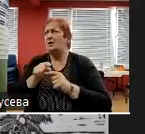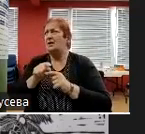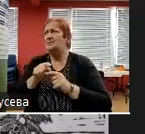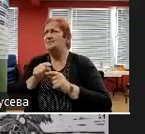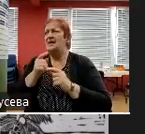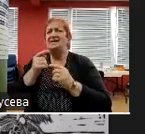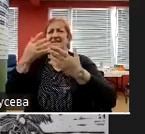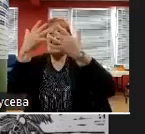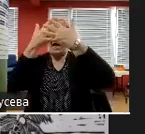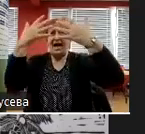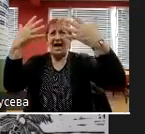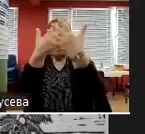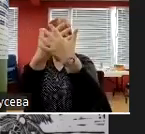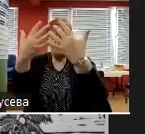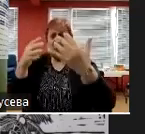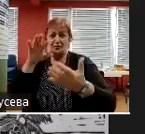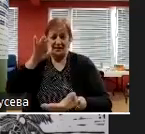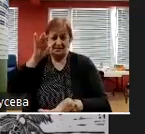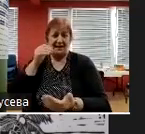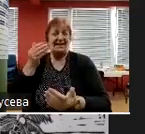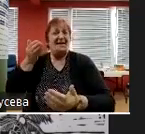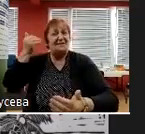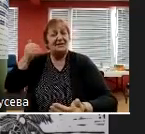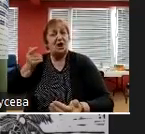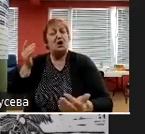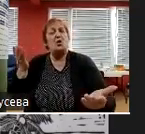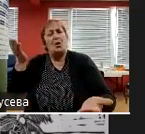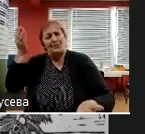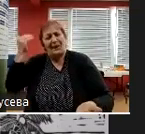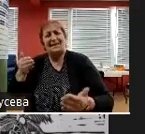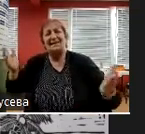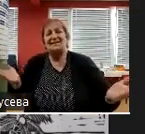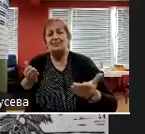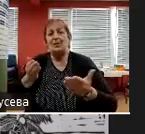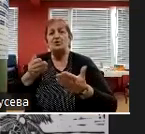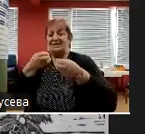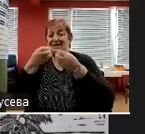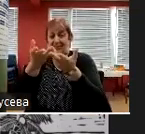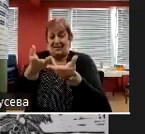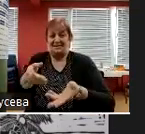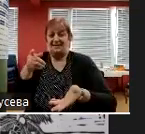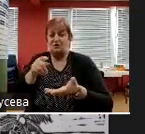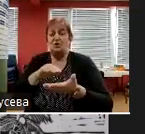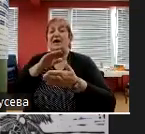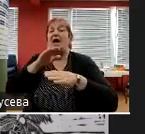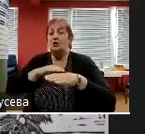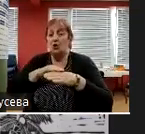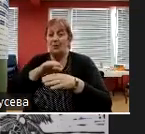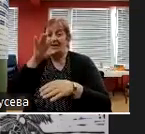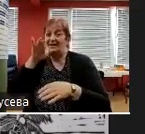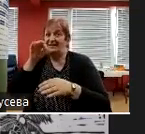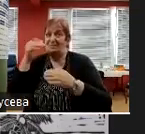изберете. И е добре в самото начало, преди започване да се съставя документа, да се избере